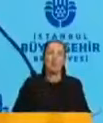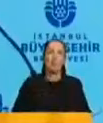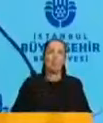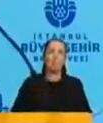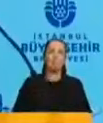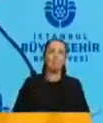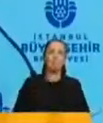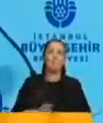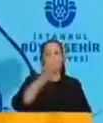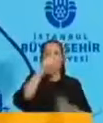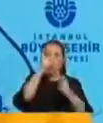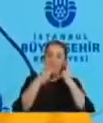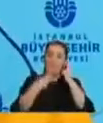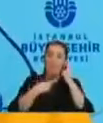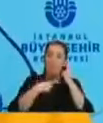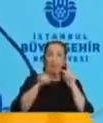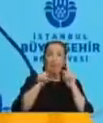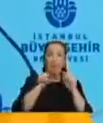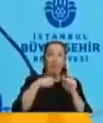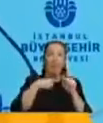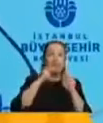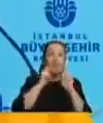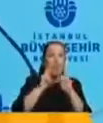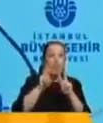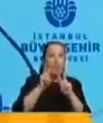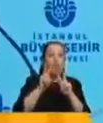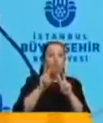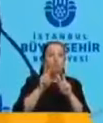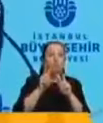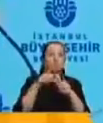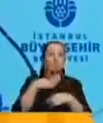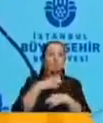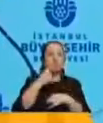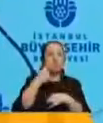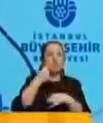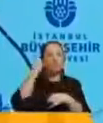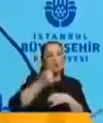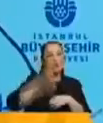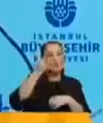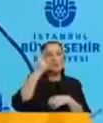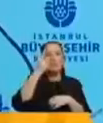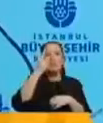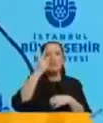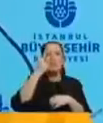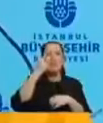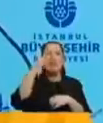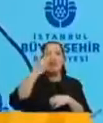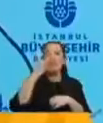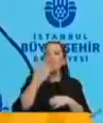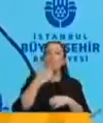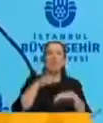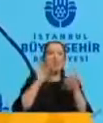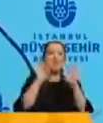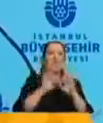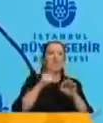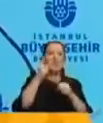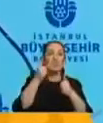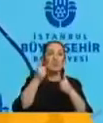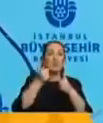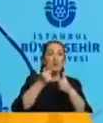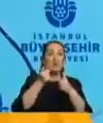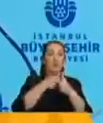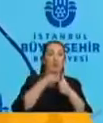Sayın Başkanım. Yalnız ben bu şeyi gördüm. Yani Sayın Cumhurbaşkanımızın bir tane resmini görmüyorum. Birinci Cumhurbaşkanımız var,